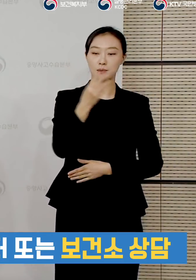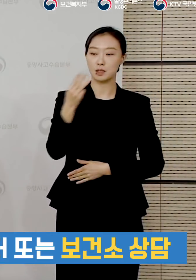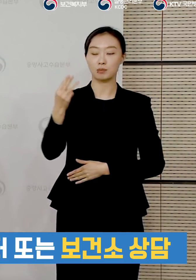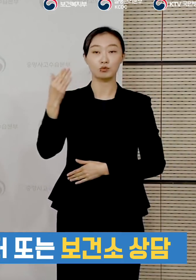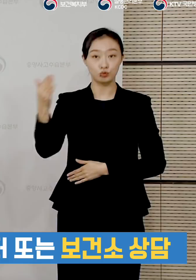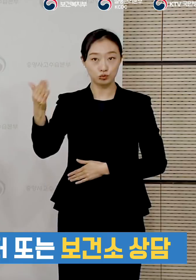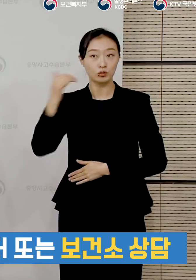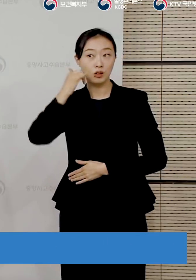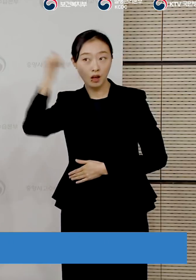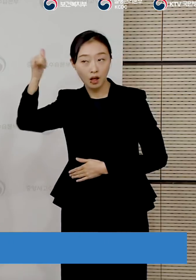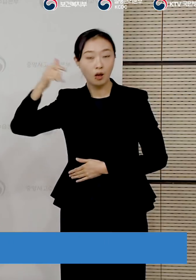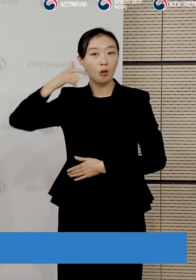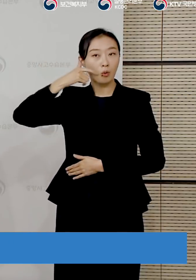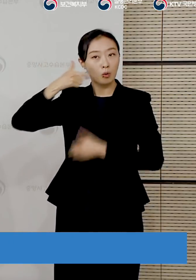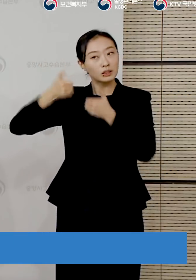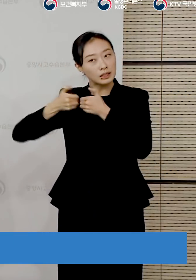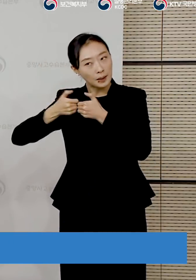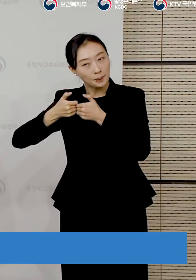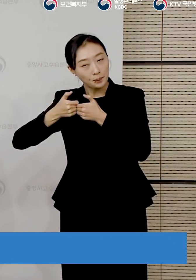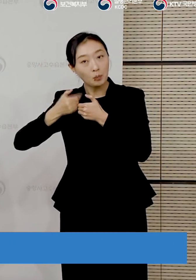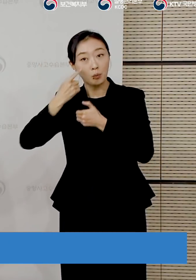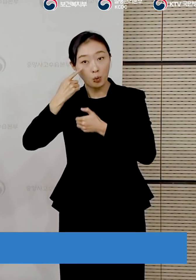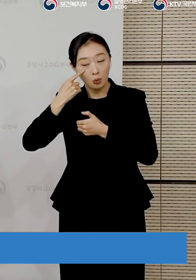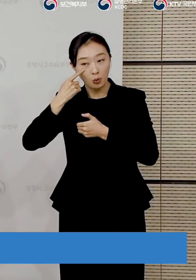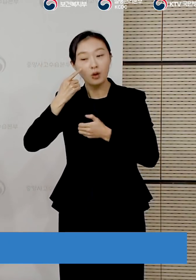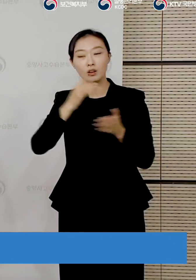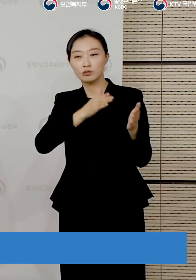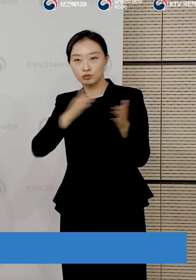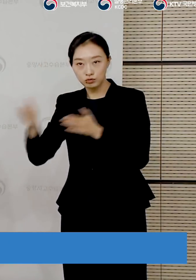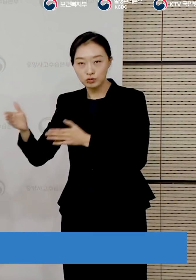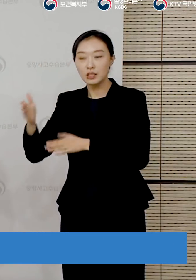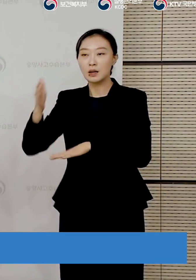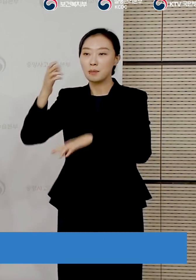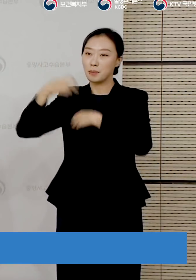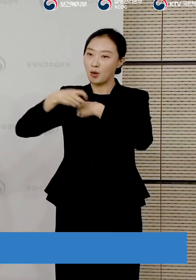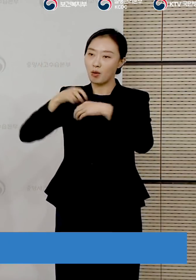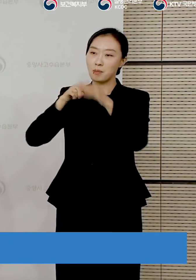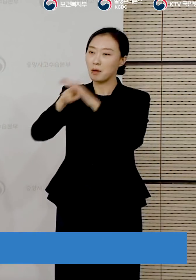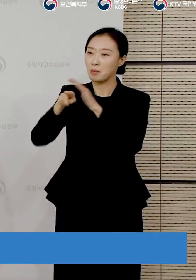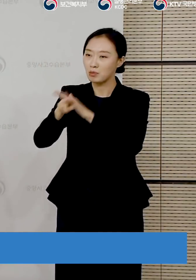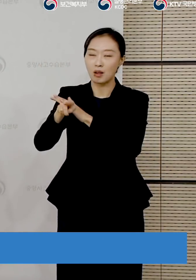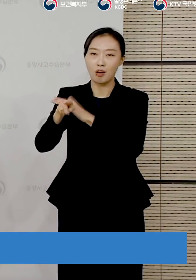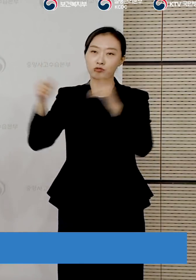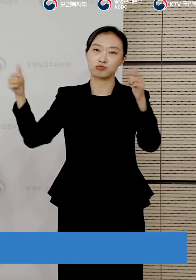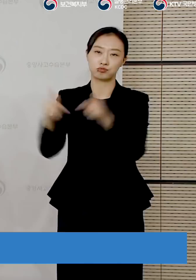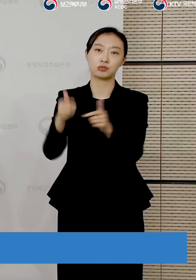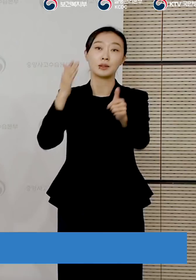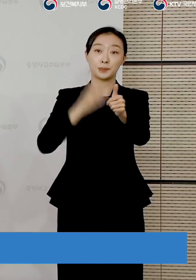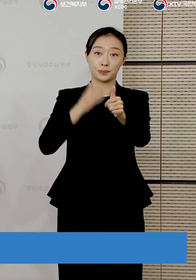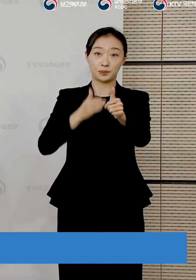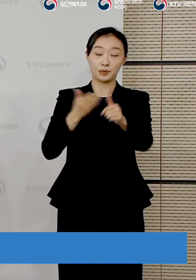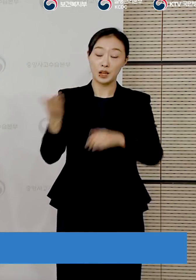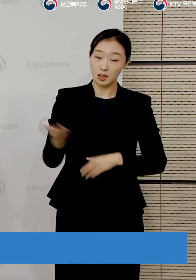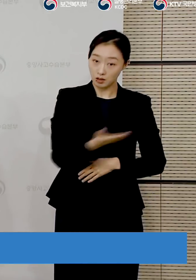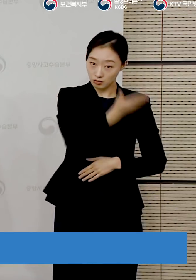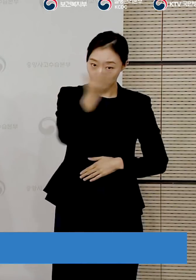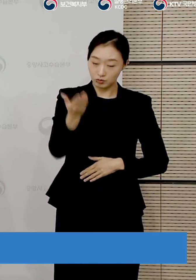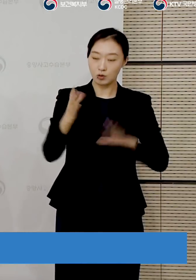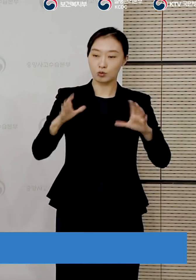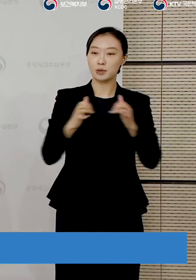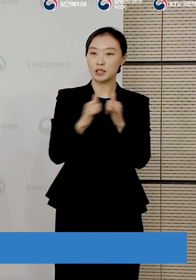상담해 주시고 병문안 등 병원 방문을 최소화해 주십시오. 이러한 국민 여러분들의 노력이